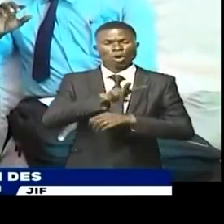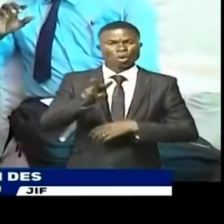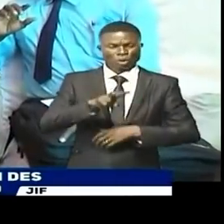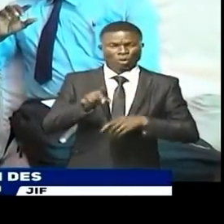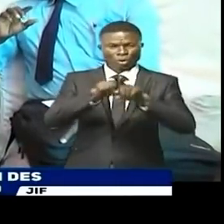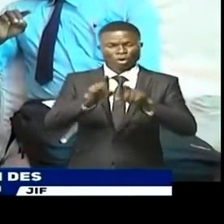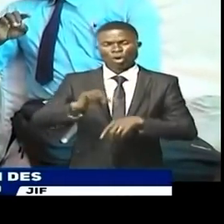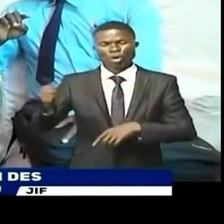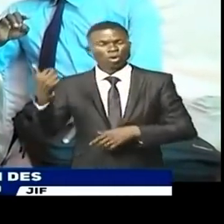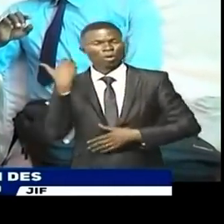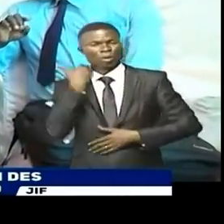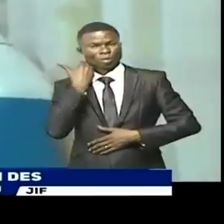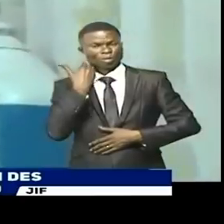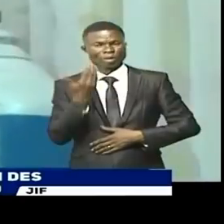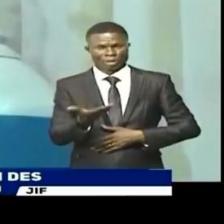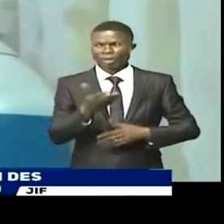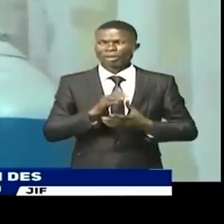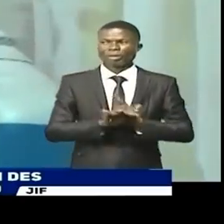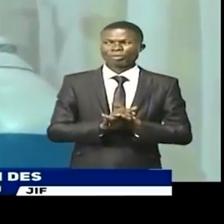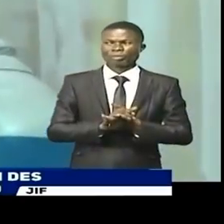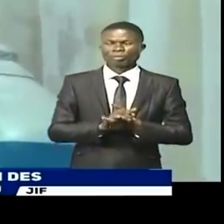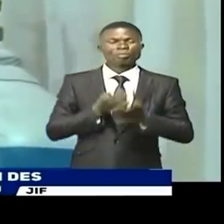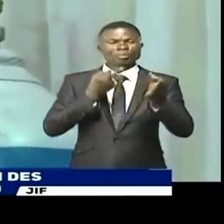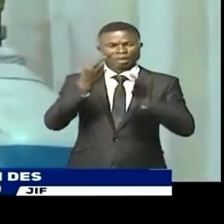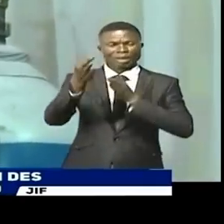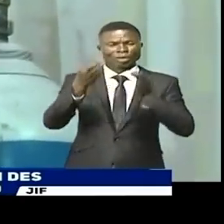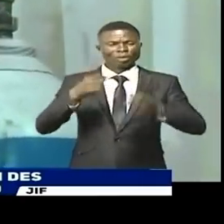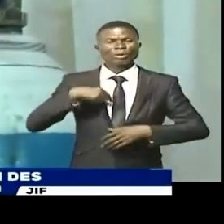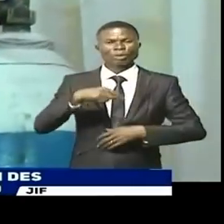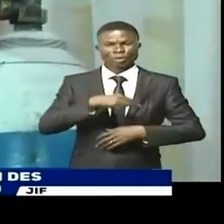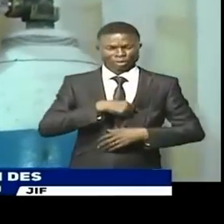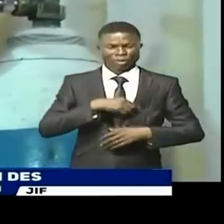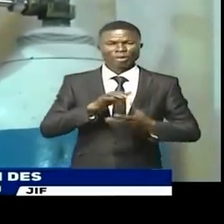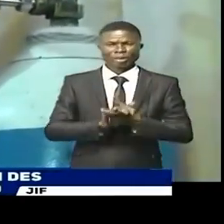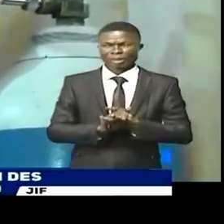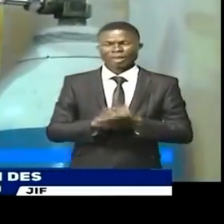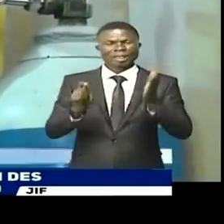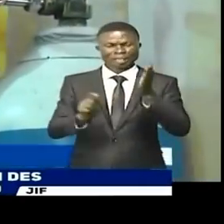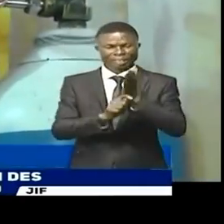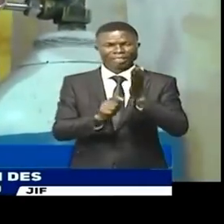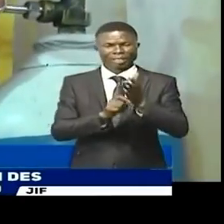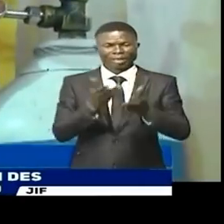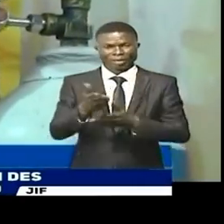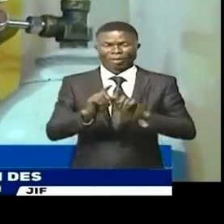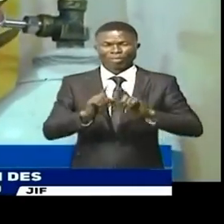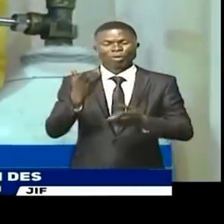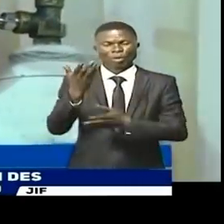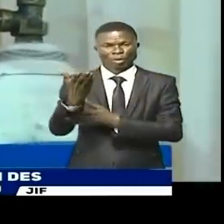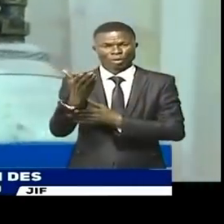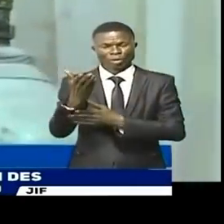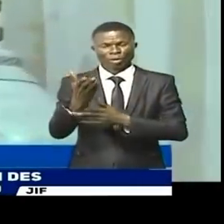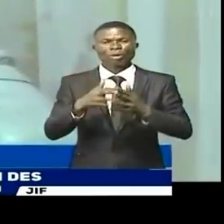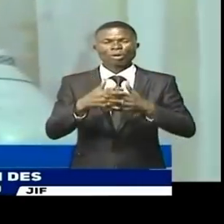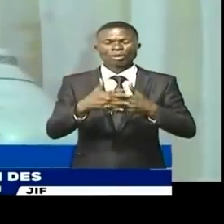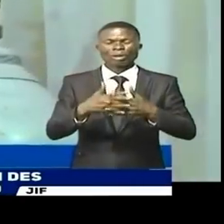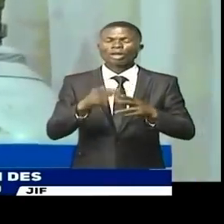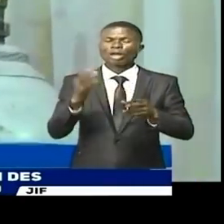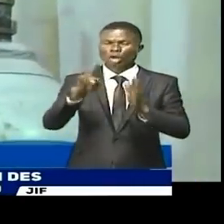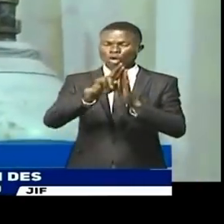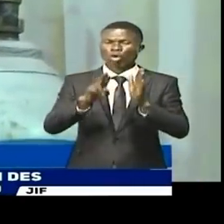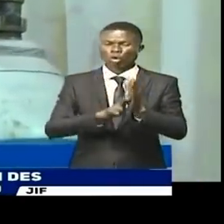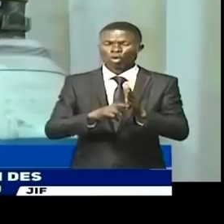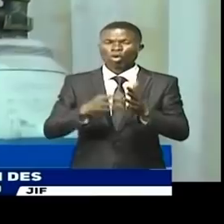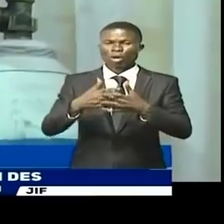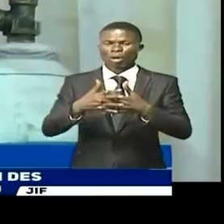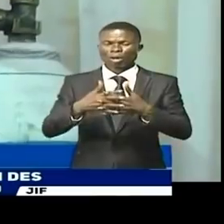autres sacs bien décidé à venger le sang dès maintenant les parterres 120 et des pères